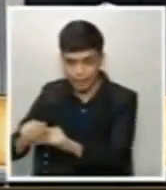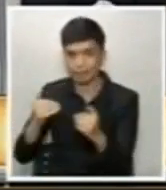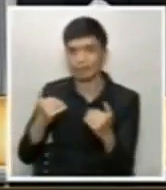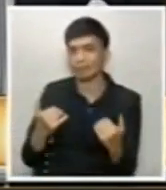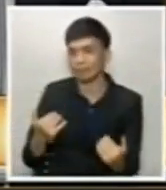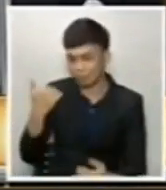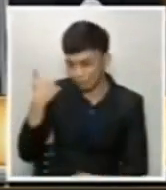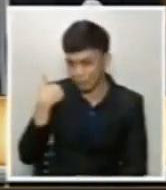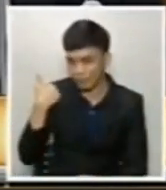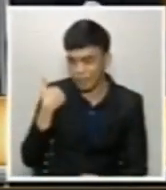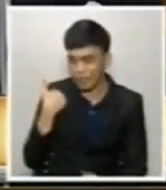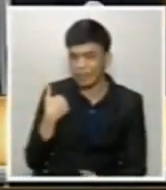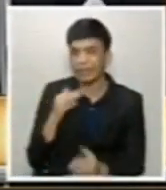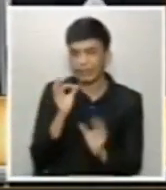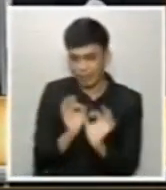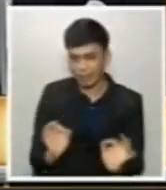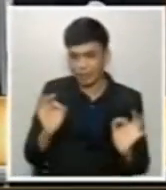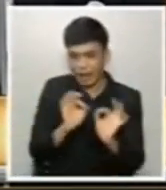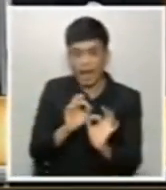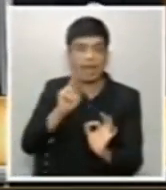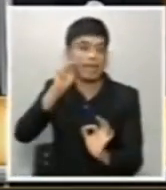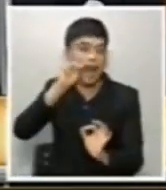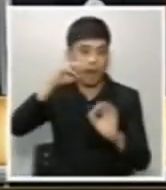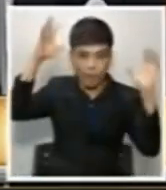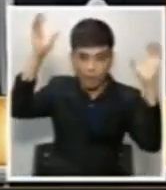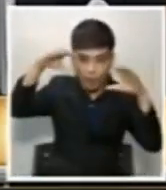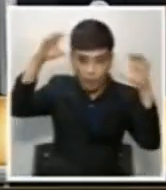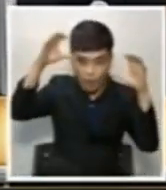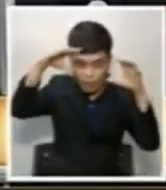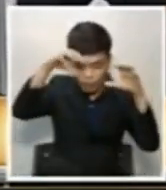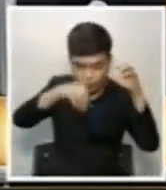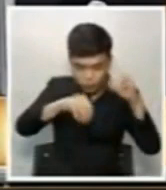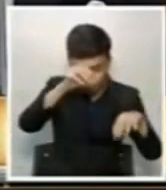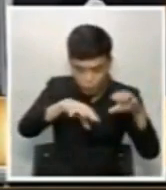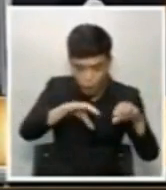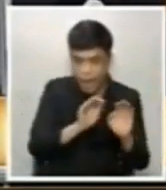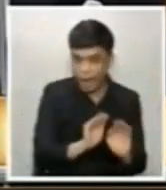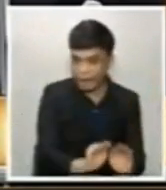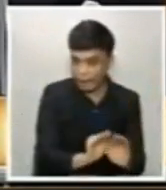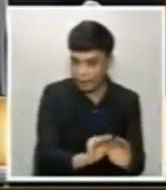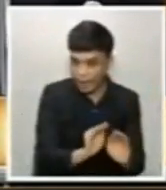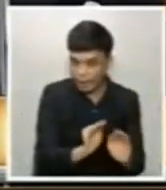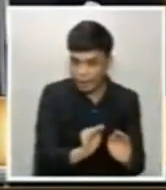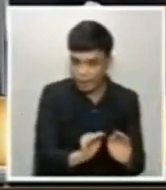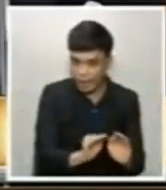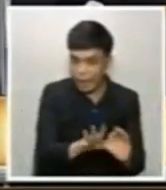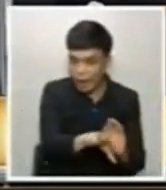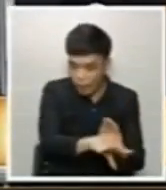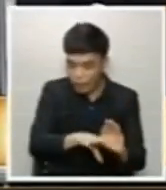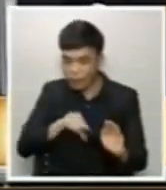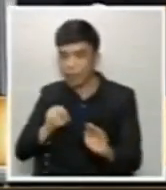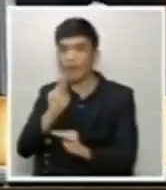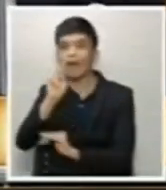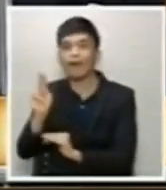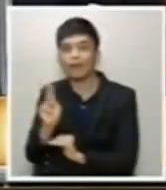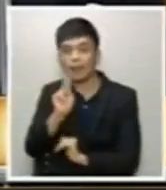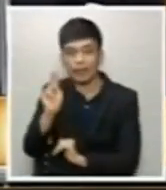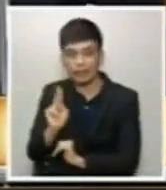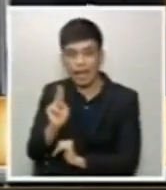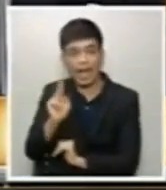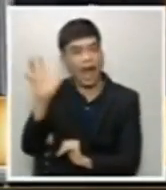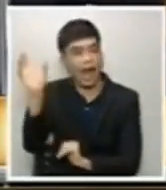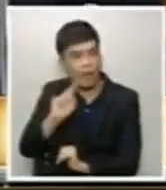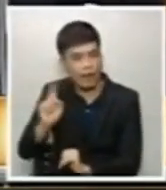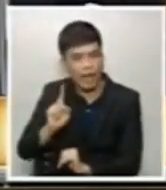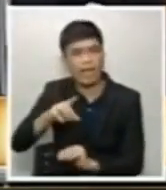องเก็บกักน้ำฝนให้ได้มากที่สุดเพราะโดยธรรมชาติบ้านเราที่สามารถที่จะนำน้ำมาใช้ได้เนี่ยจะเกิดจากน้ำฝนน้ำธร